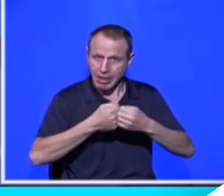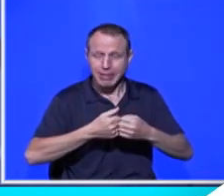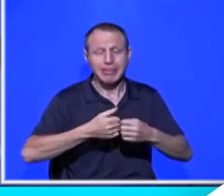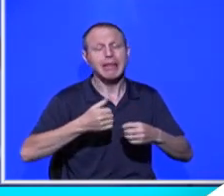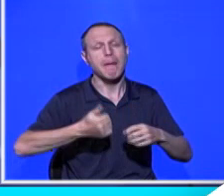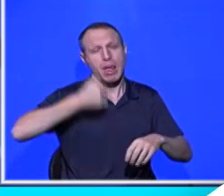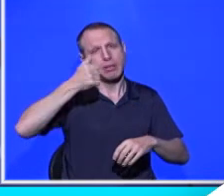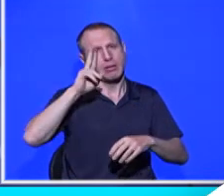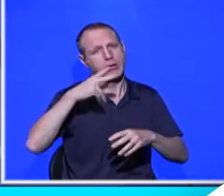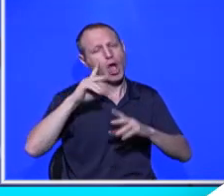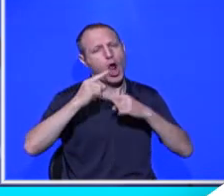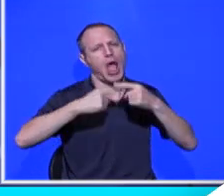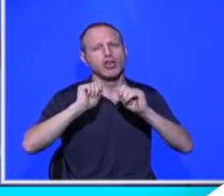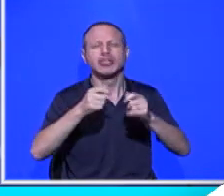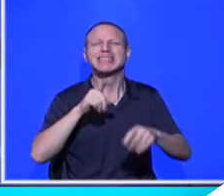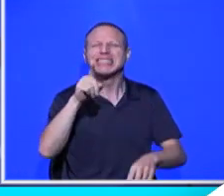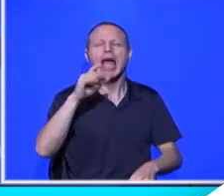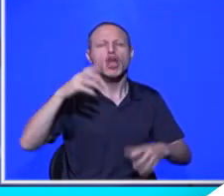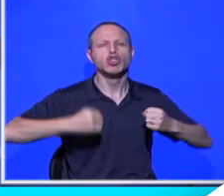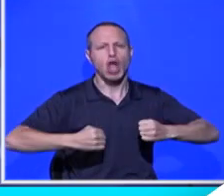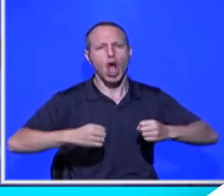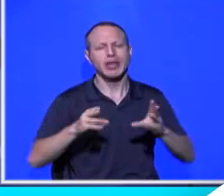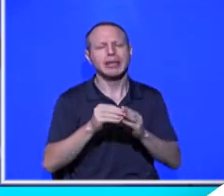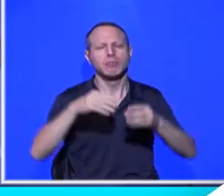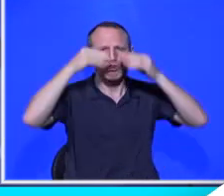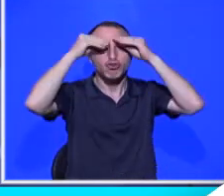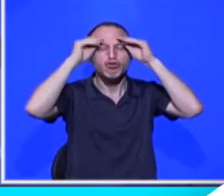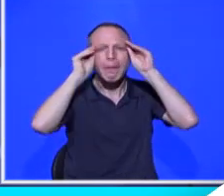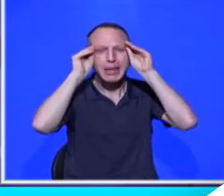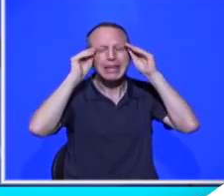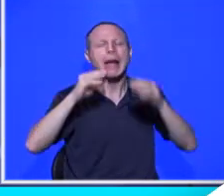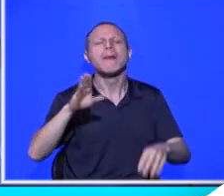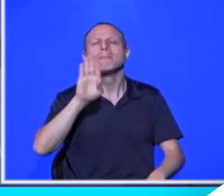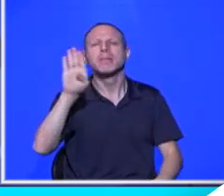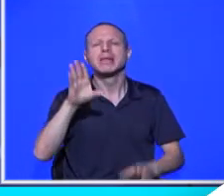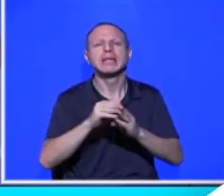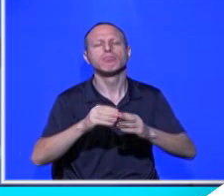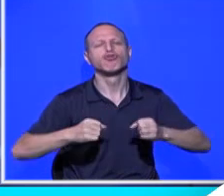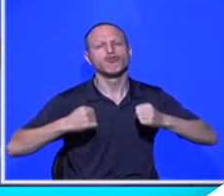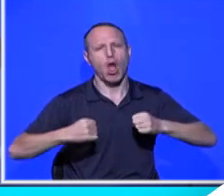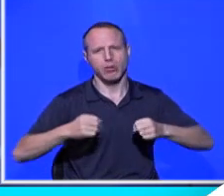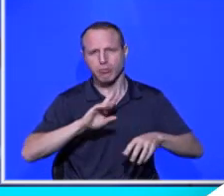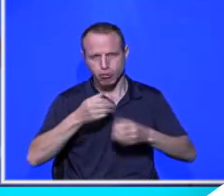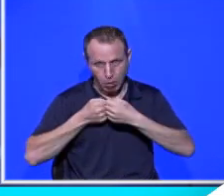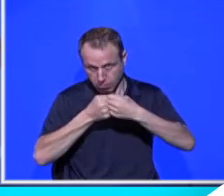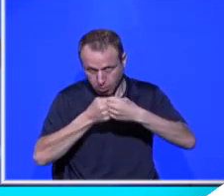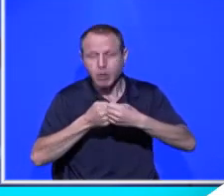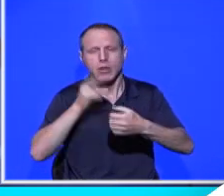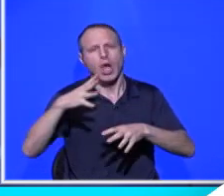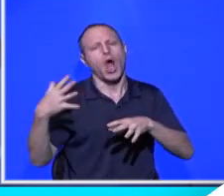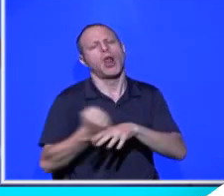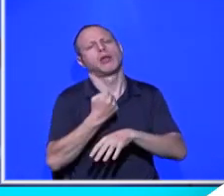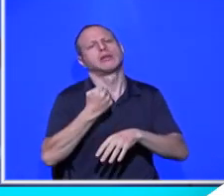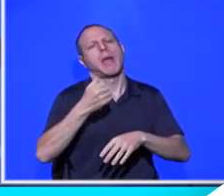אריק שרון בזמנו עם יצחק שמיר, זה בנימין נתניהו בזמנו עם אריק שרון. רק מי שקורא תיגר יכול בסוף לרשת את המלך.